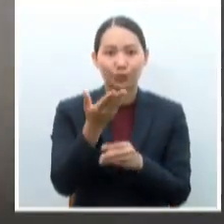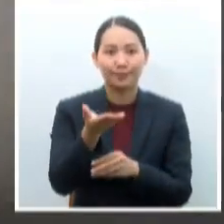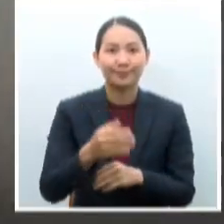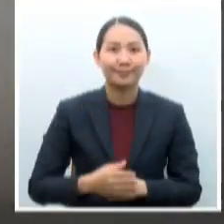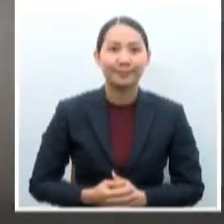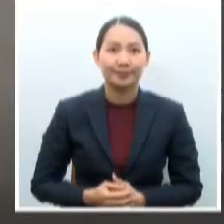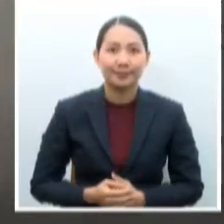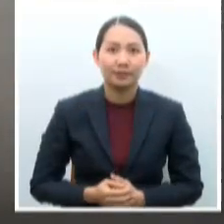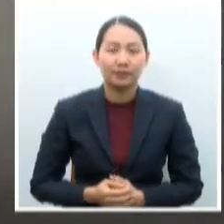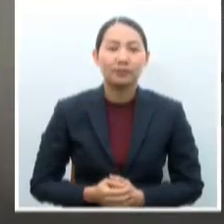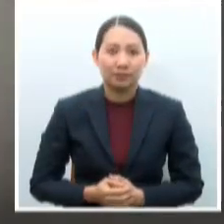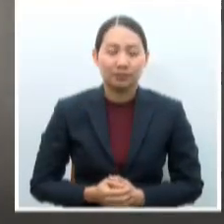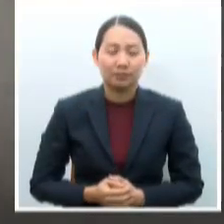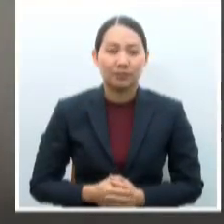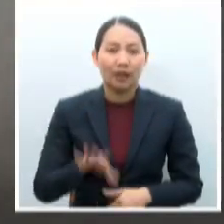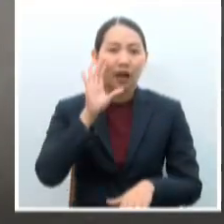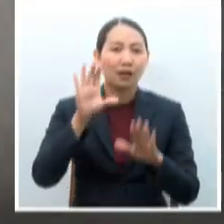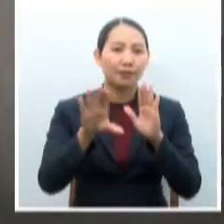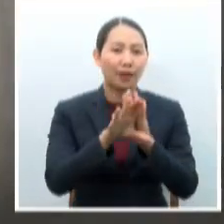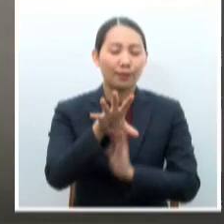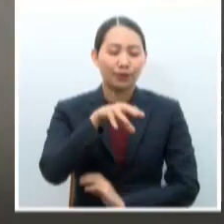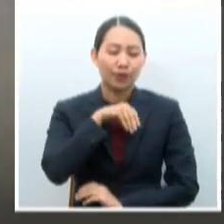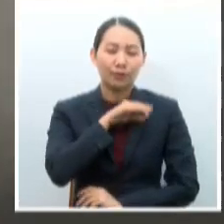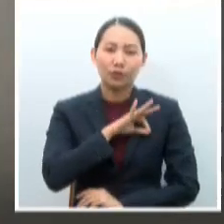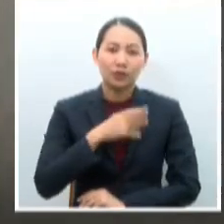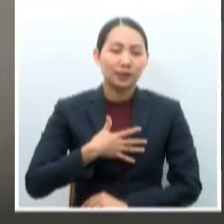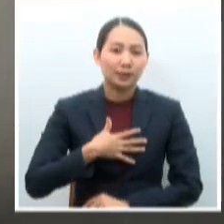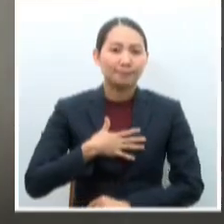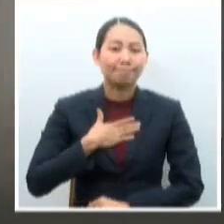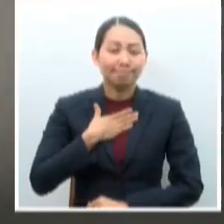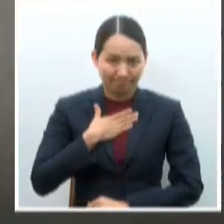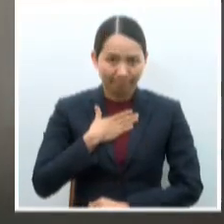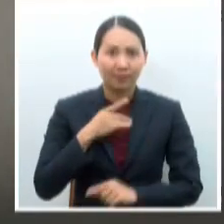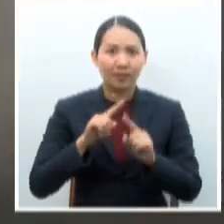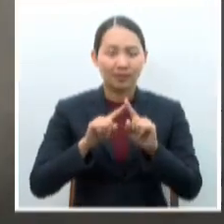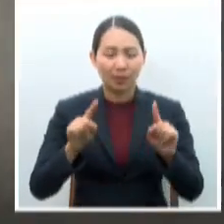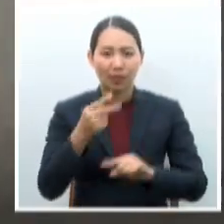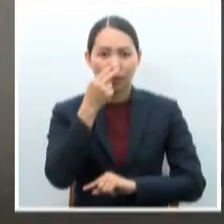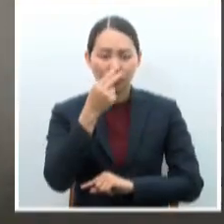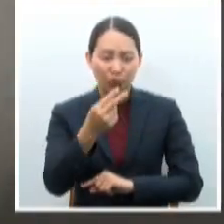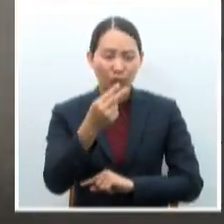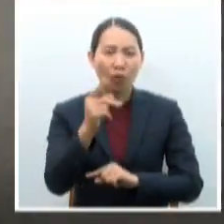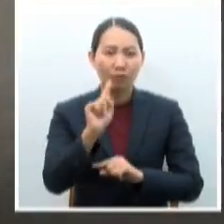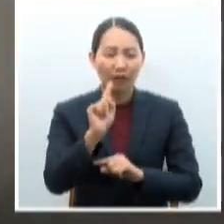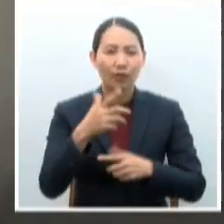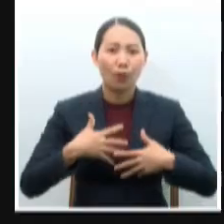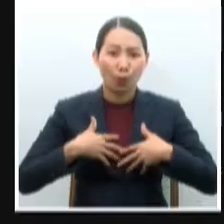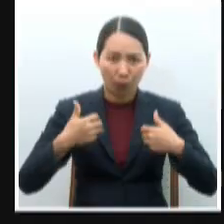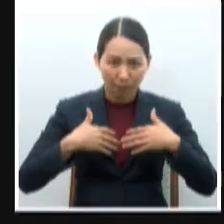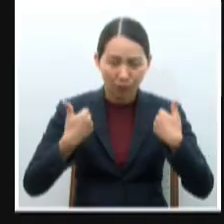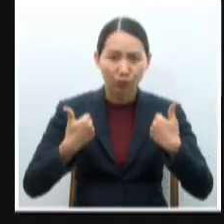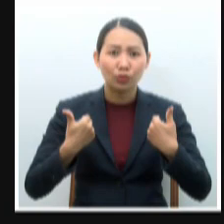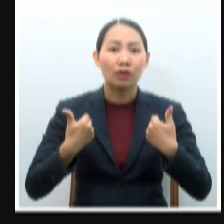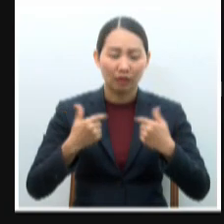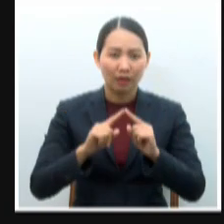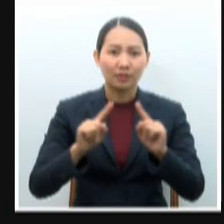ไม่อยากให้ภาพประทับใจเป็นเพียงแค่ความทรงจำความสุขสนุกสนานโปร